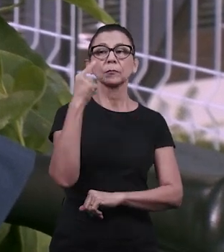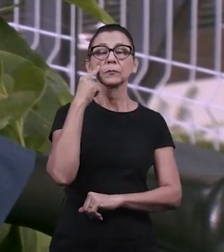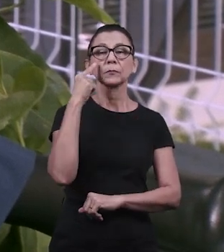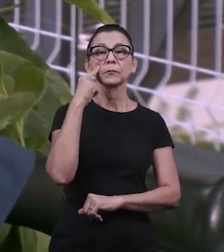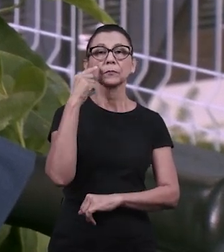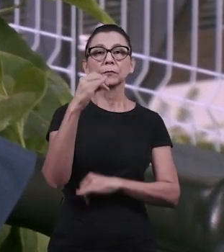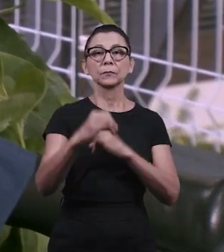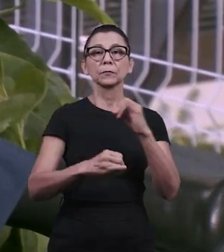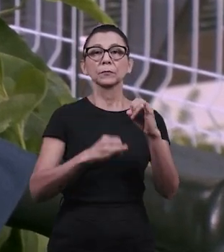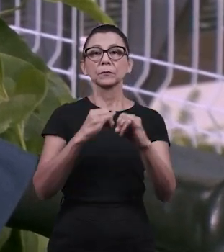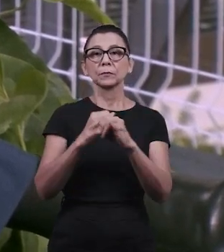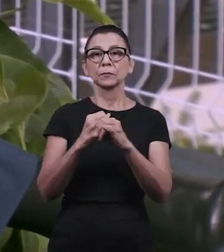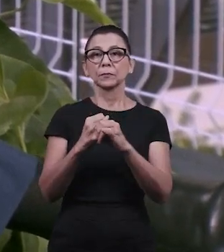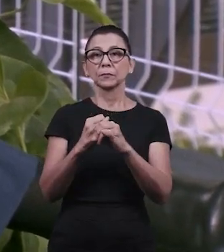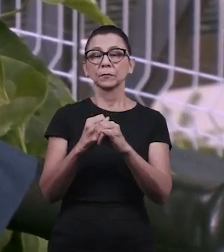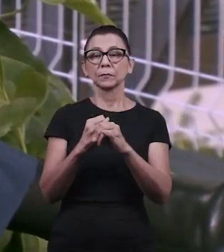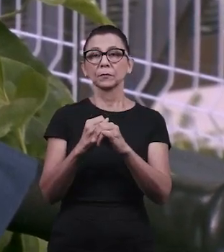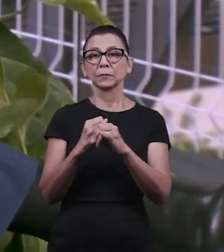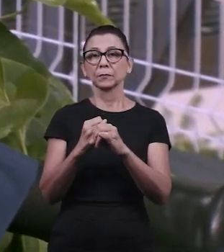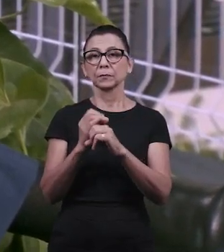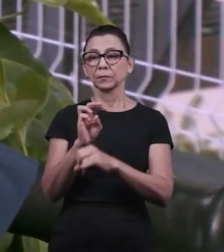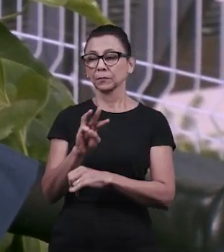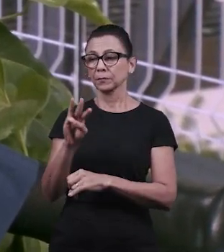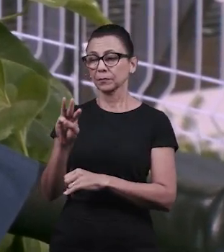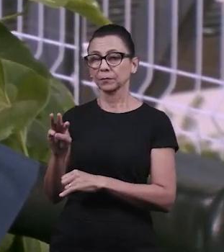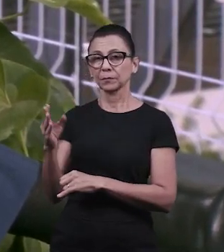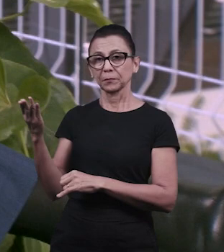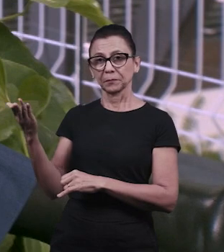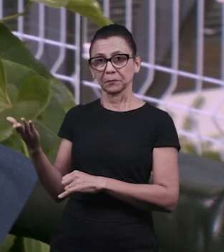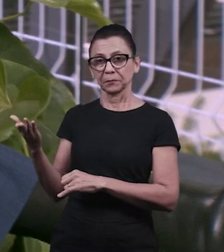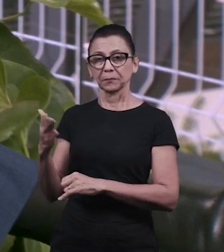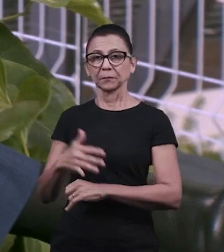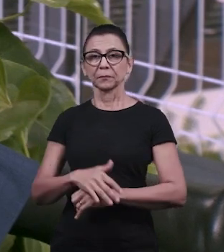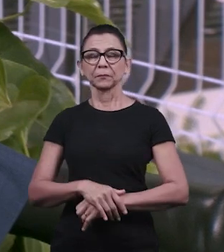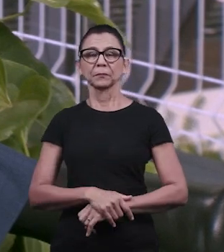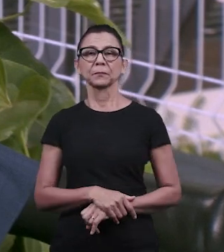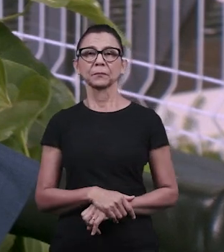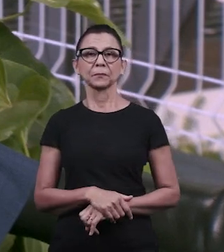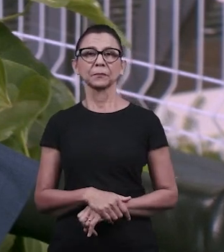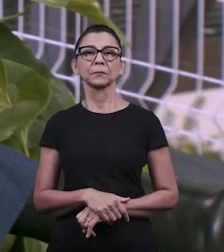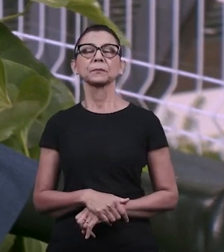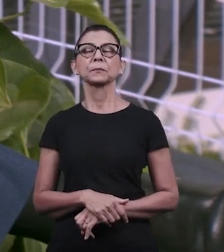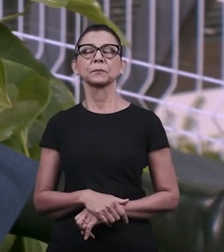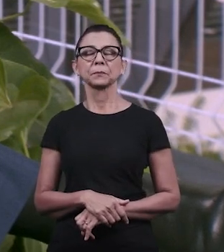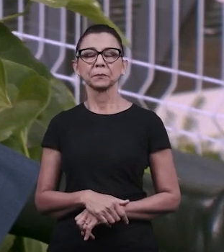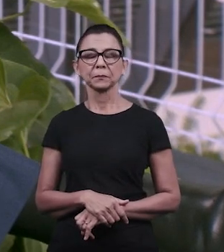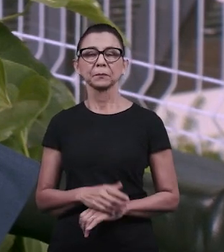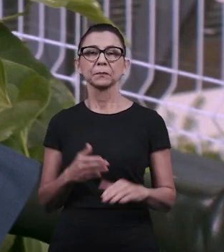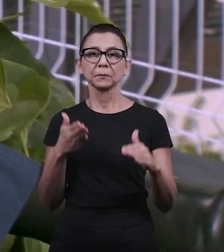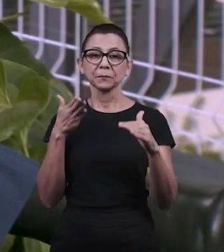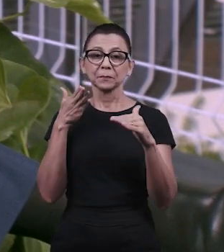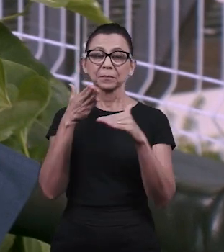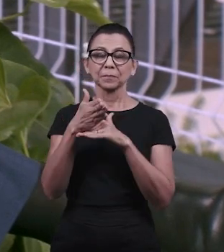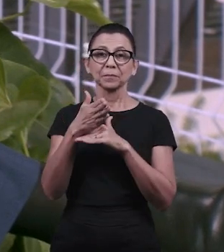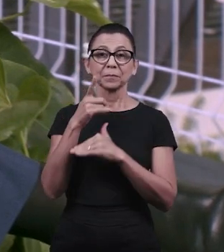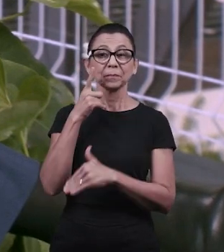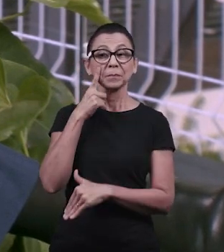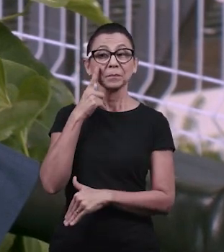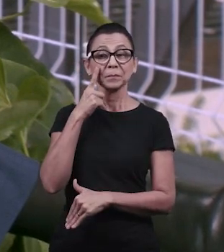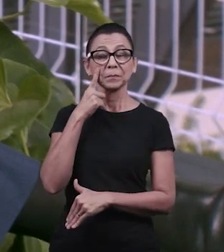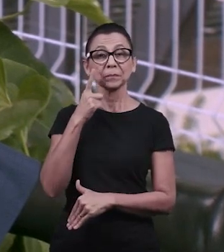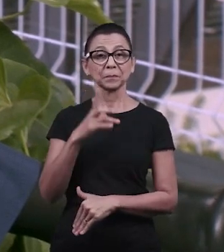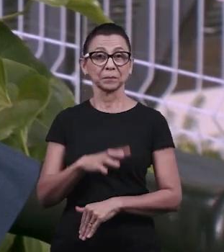веб-сайте, который находится на экране в этот момент. Вы можете выбрать также